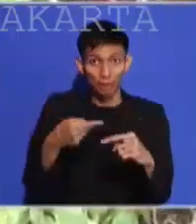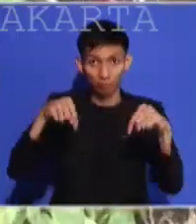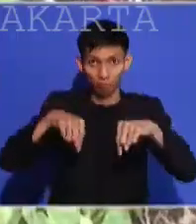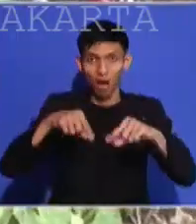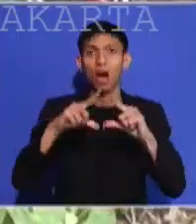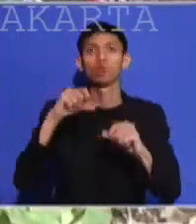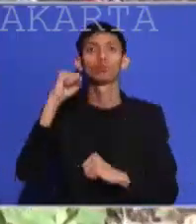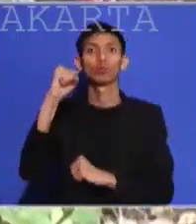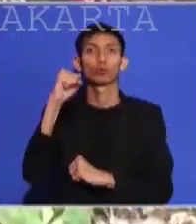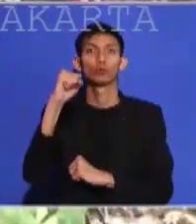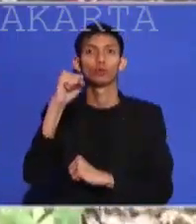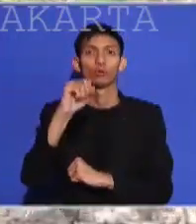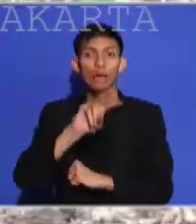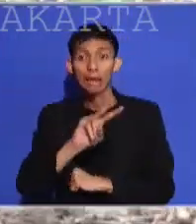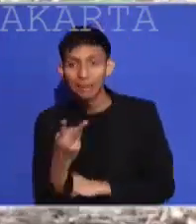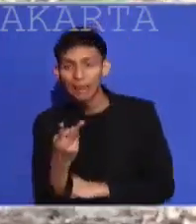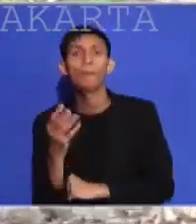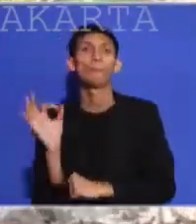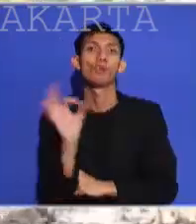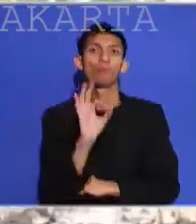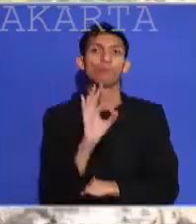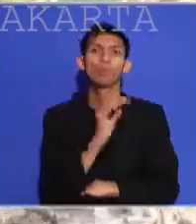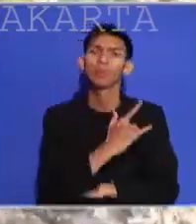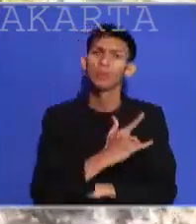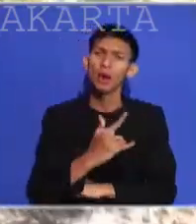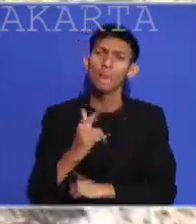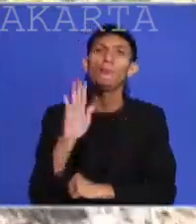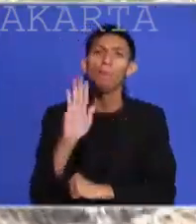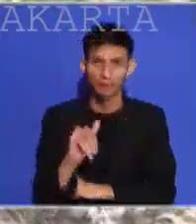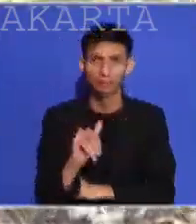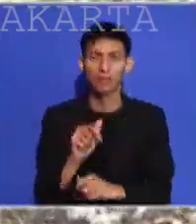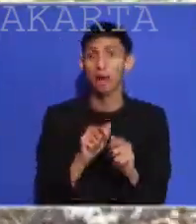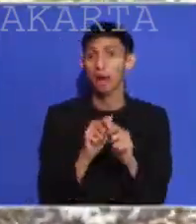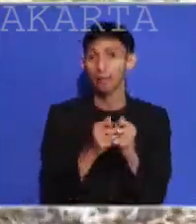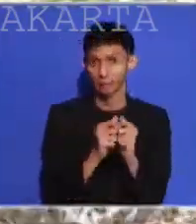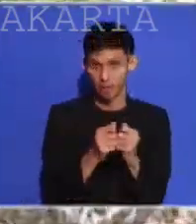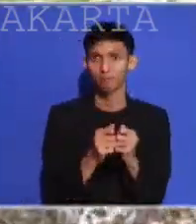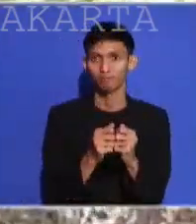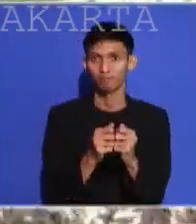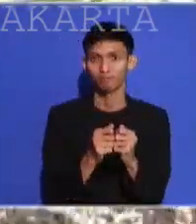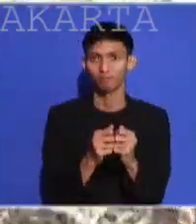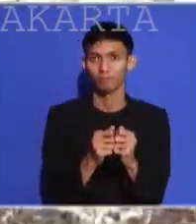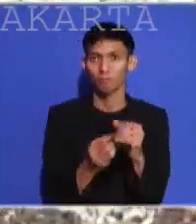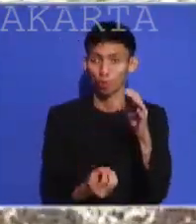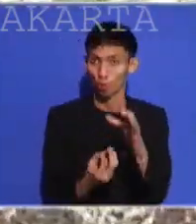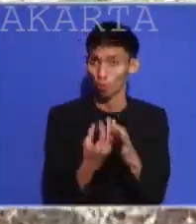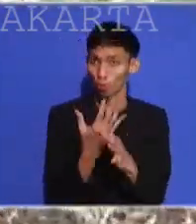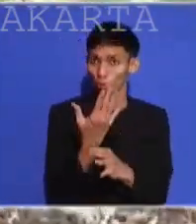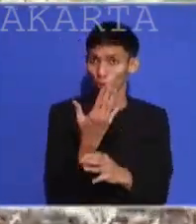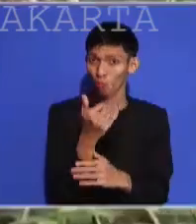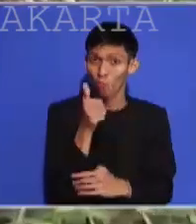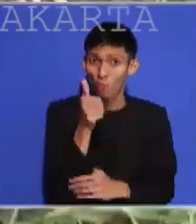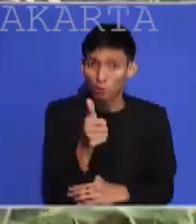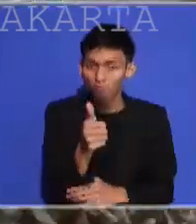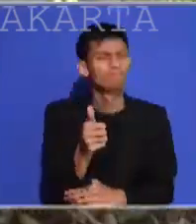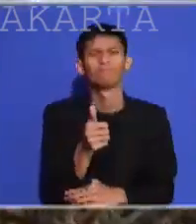dereng ewah. Tanaman kacang brol ingkang kaangkat dados sumber wulu wektu ing mangsa ketiga wohipun ugi boten sae jalaran